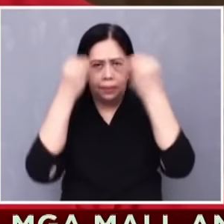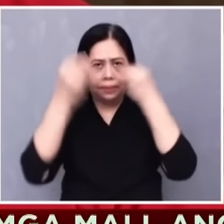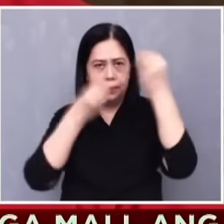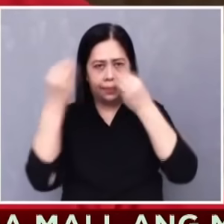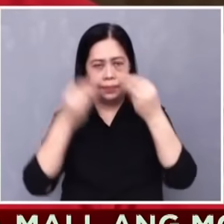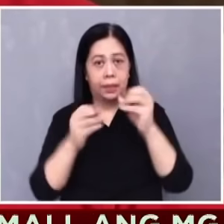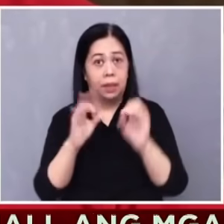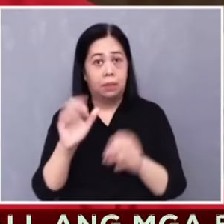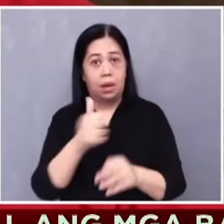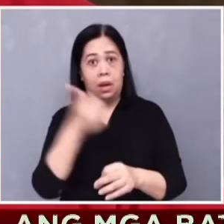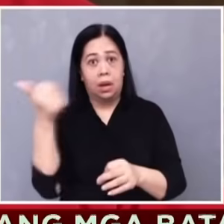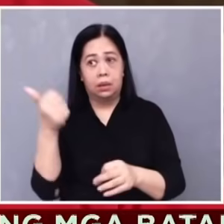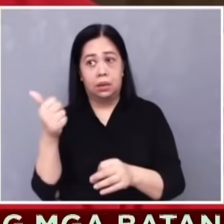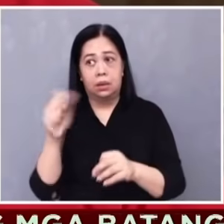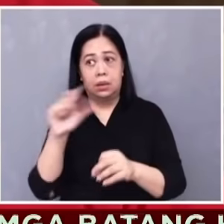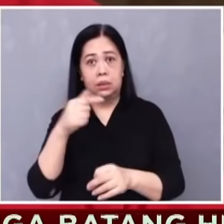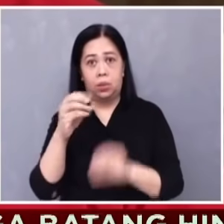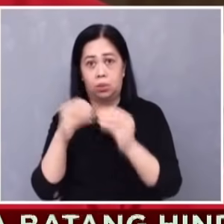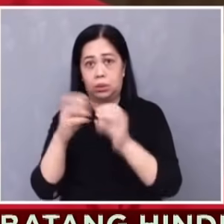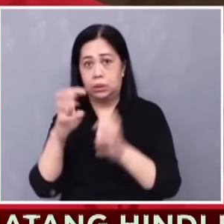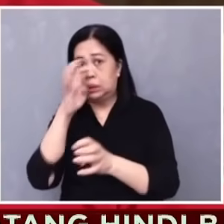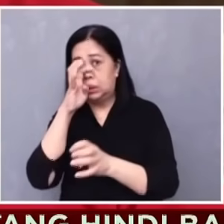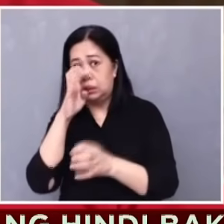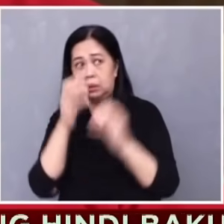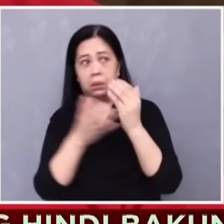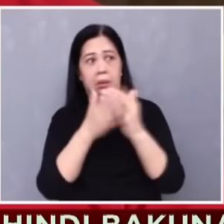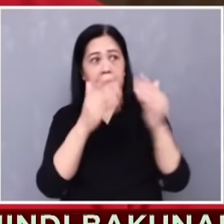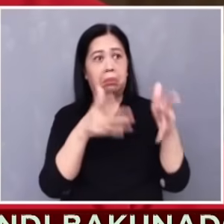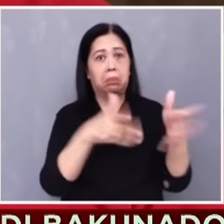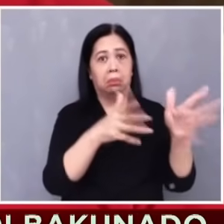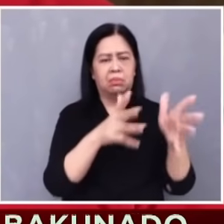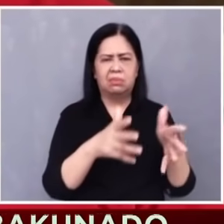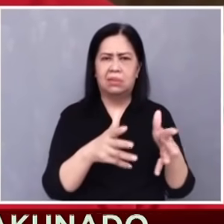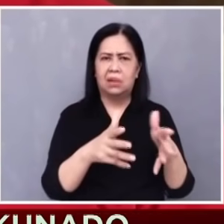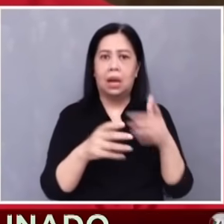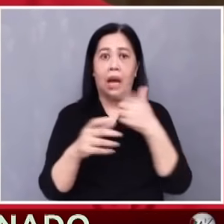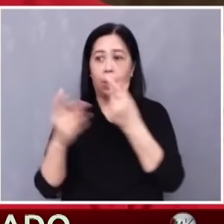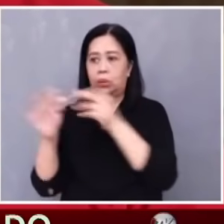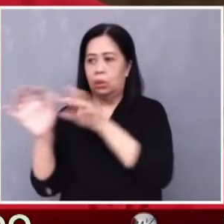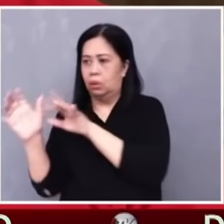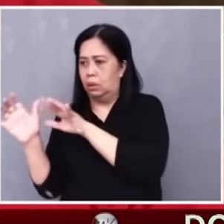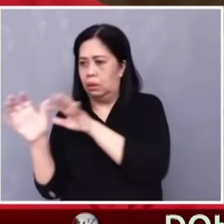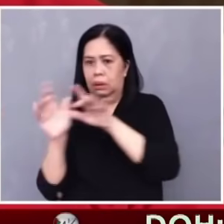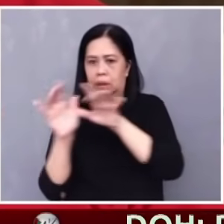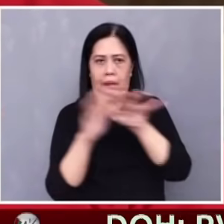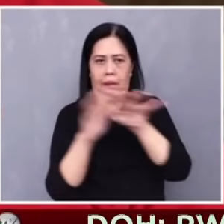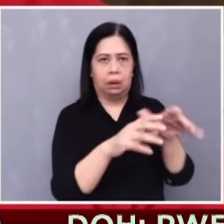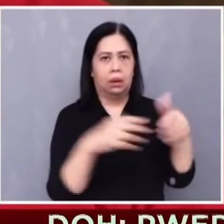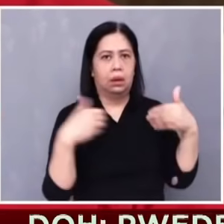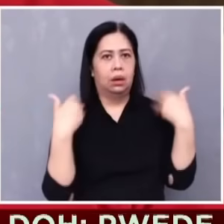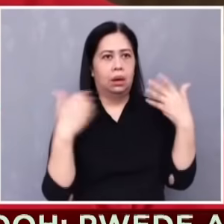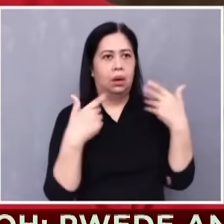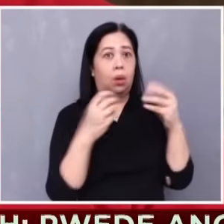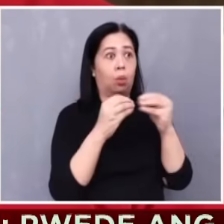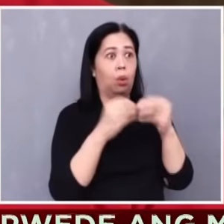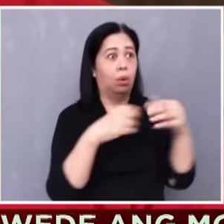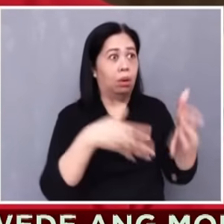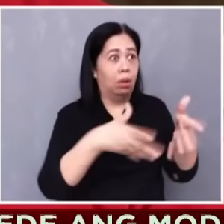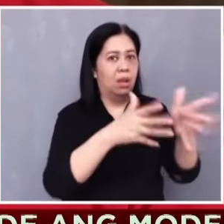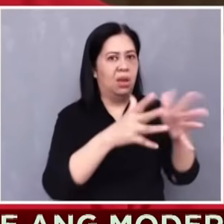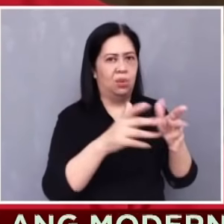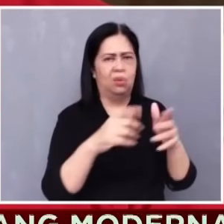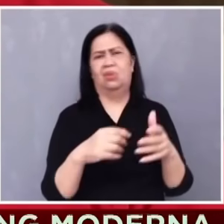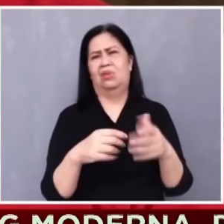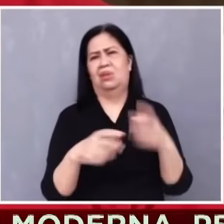mas stricto, iba naman ay mas maluwag, ay pupunta lamang ang mga kabataan dun sa mga lugar na mas maluwag. At yun ay